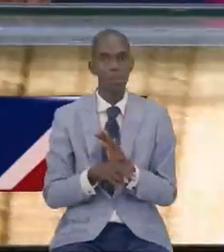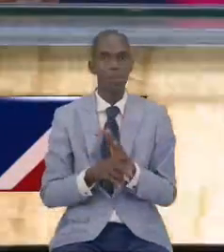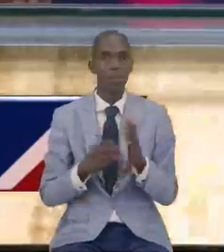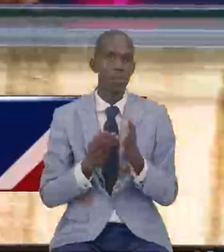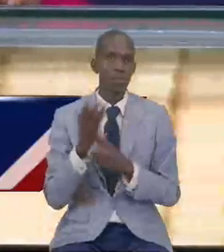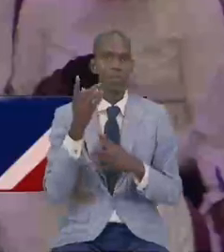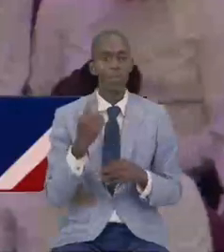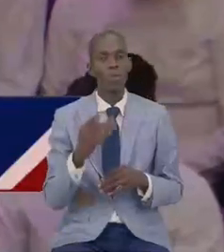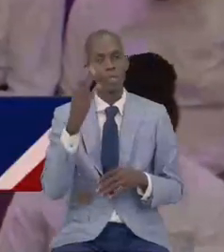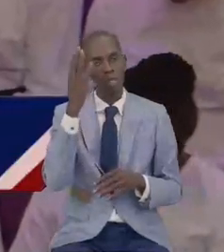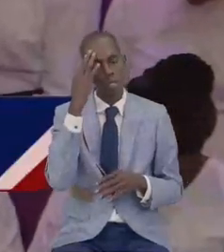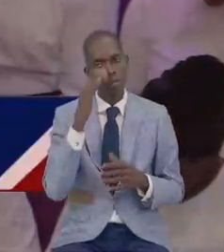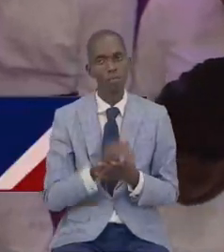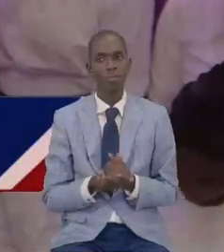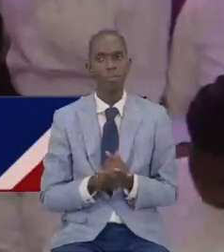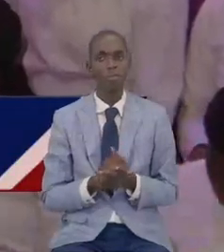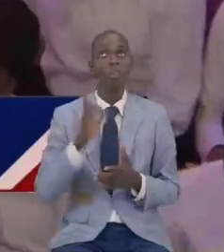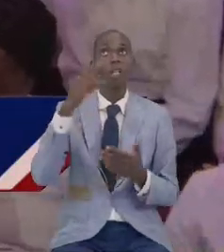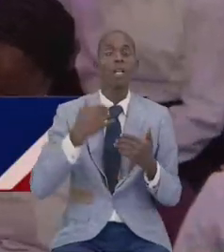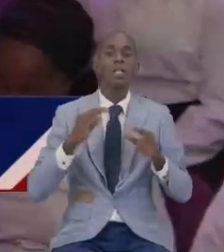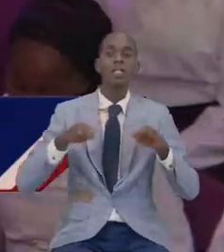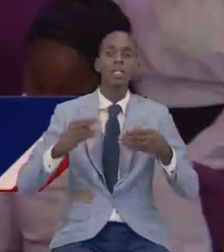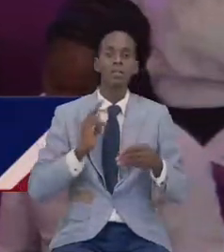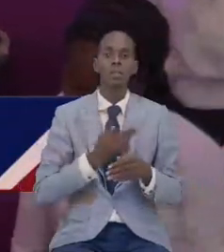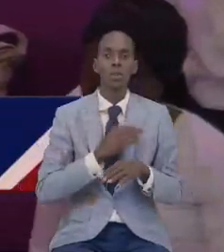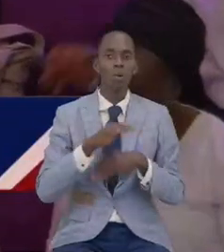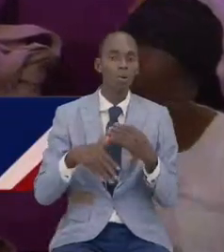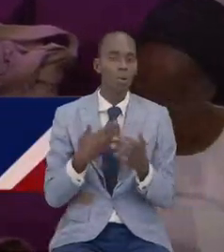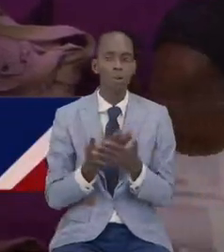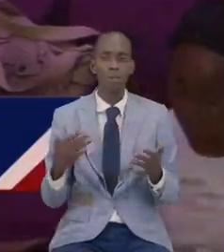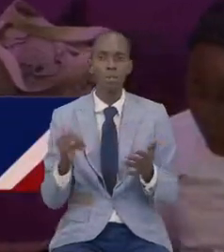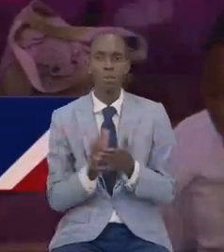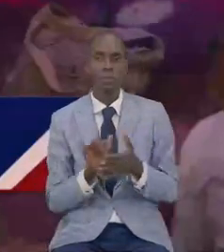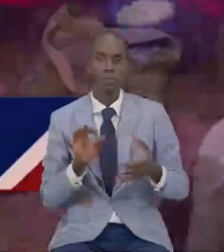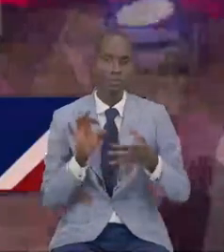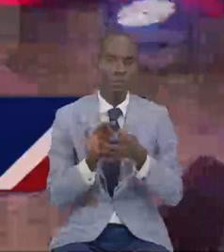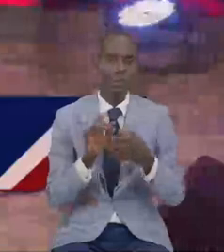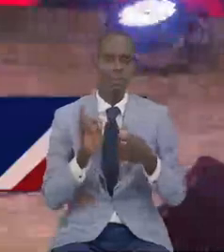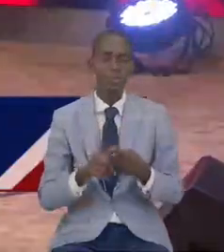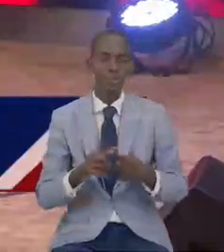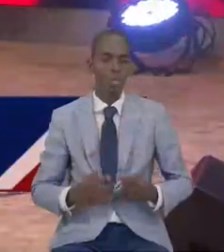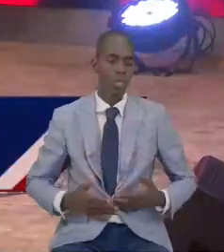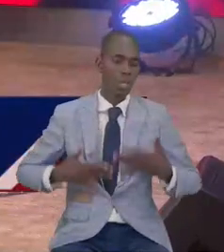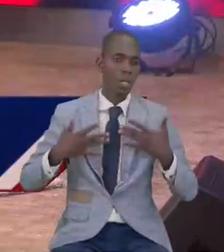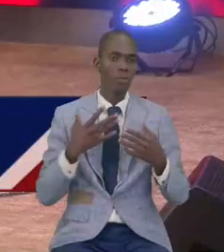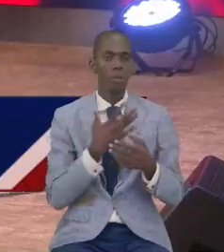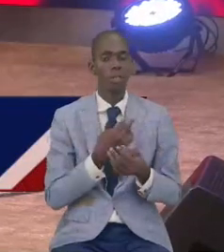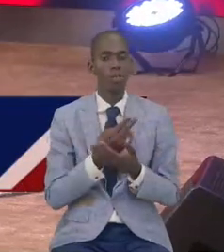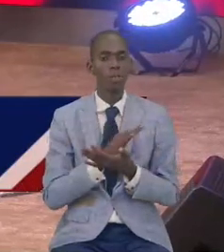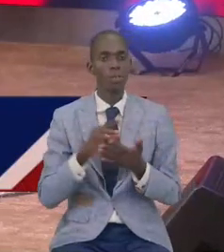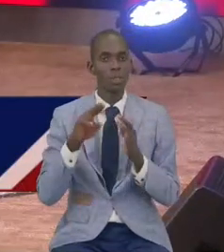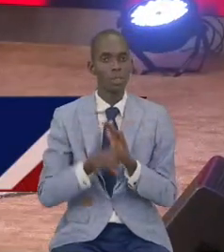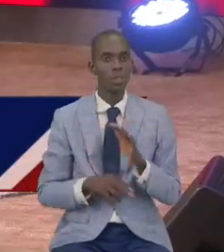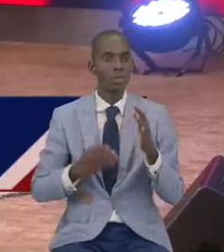la connaissance. Il nous a donné tout ce qui contribue à la vie et à la piété au moyen de